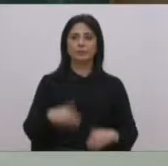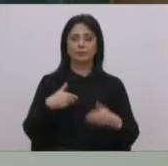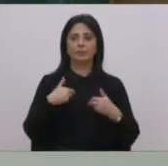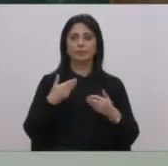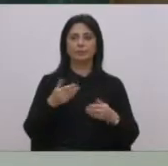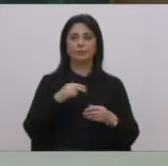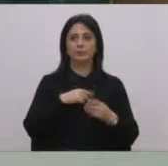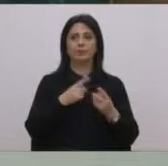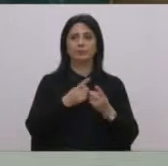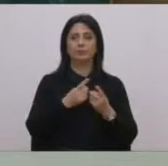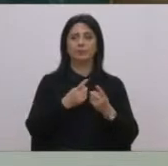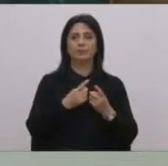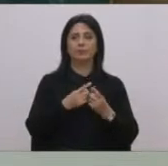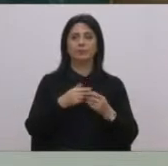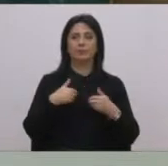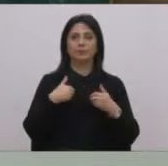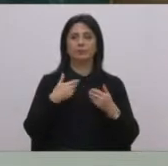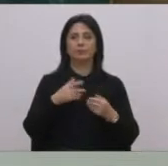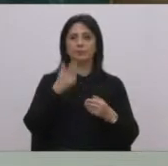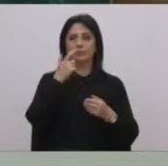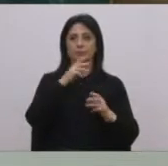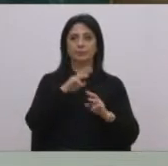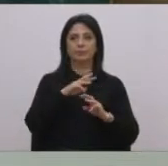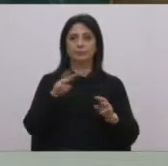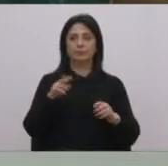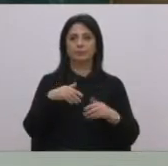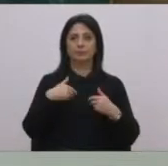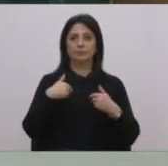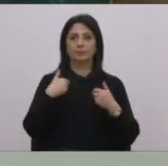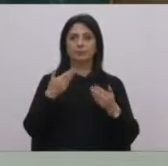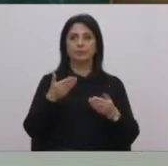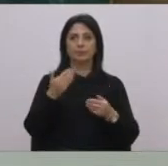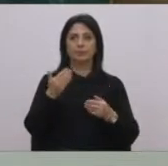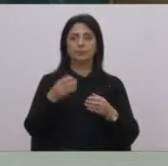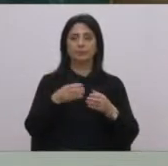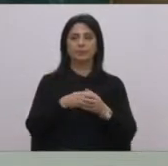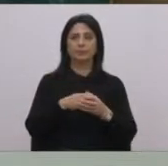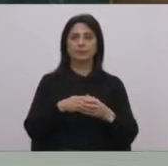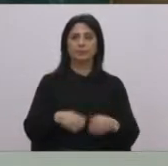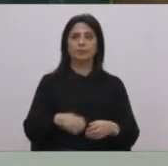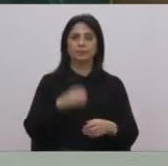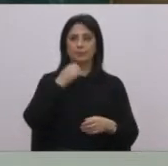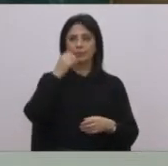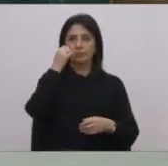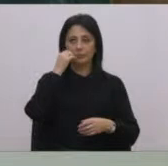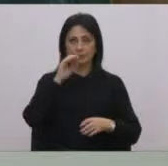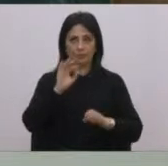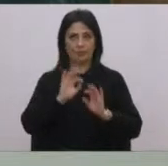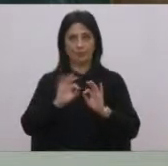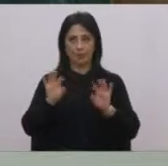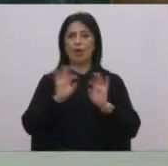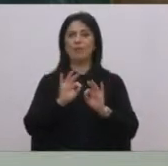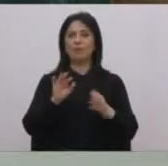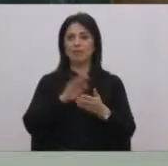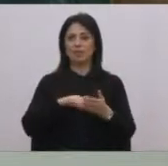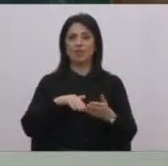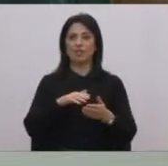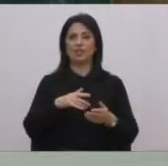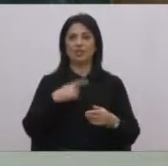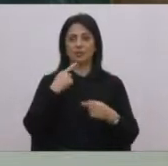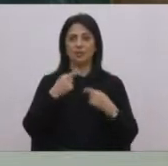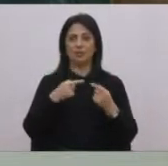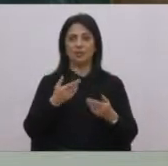მოგესალმებით კოლეგებო, მოგესალმებით ბატონო მინისტრო, მიგესალმები თქვენ გუნდს, მადლობას მოგახსენებთ ვრცელი და